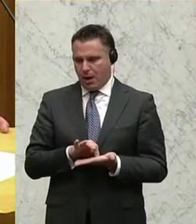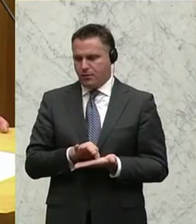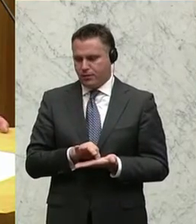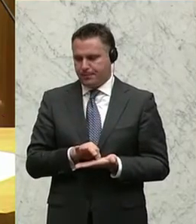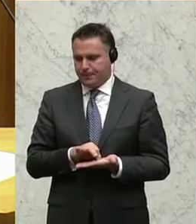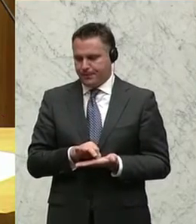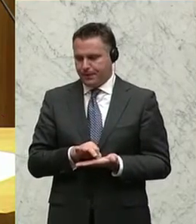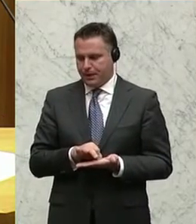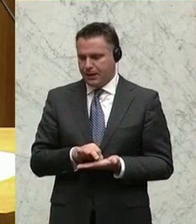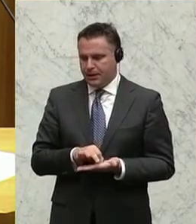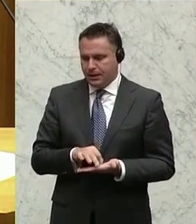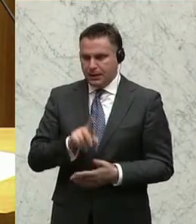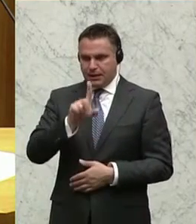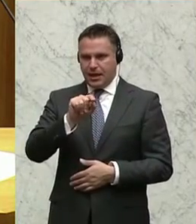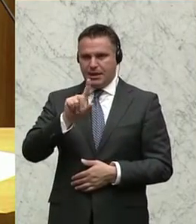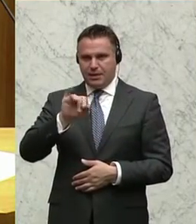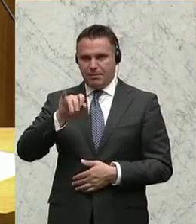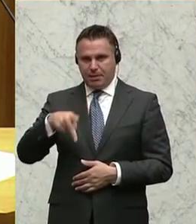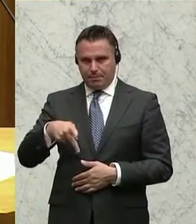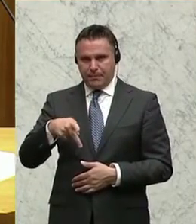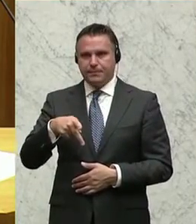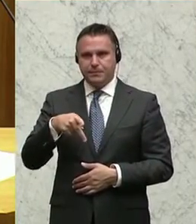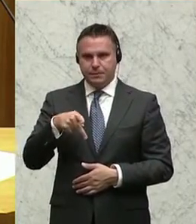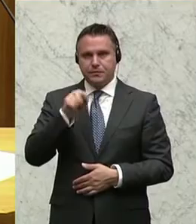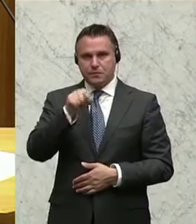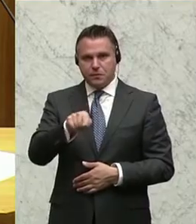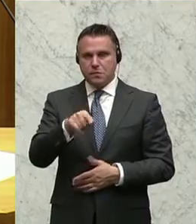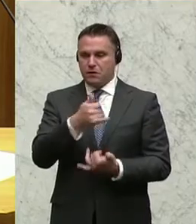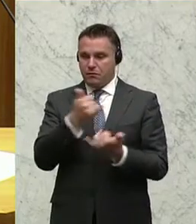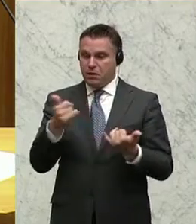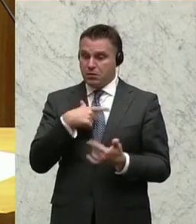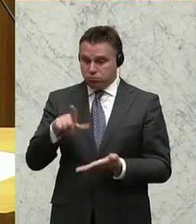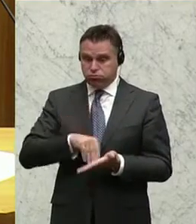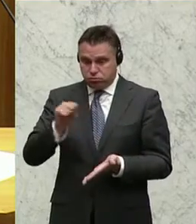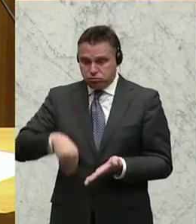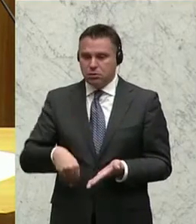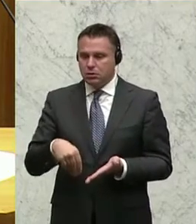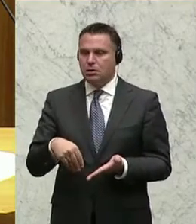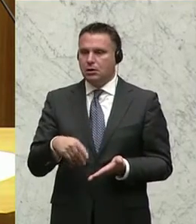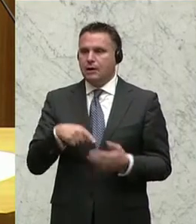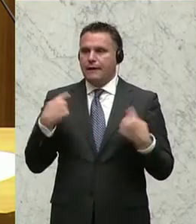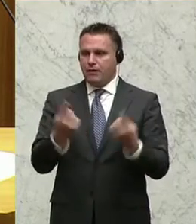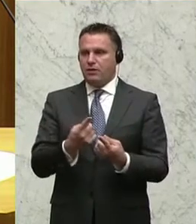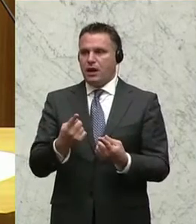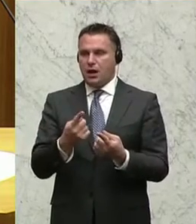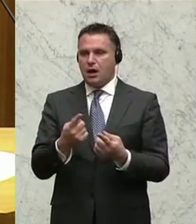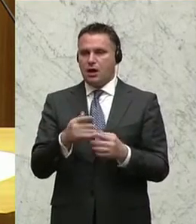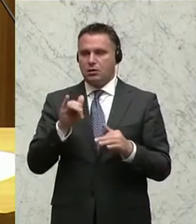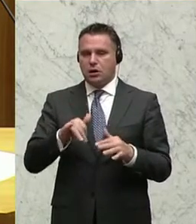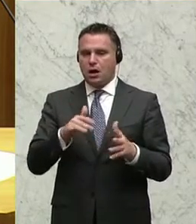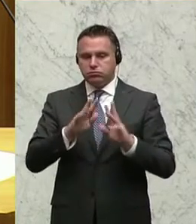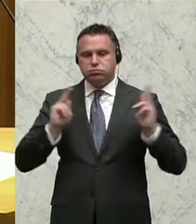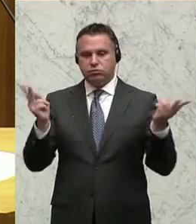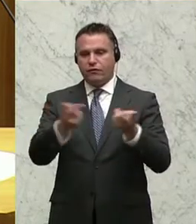glaube, für mich ist TTIP irgend sowas wie ein Blankoscheck, mit der sich die Länder eigentlich den